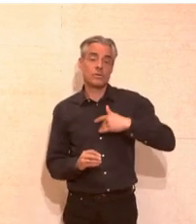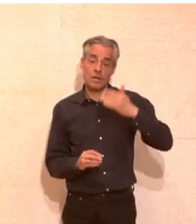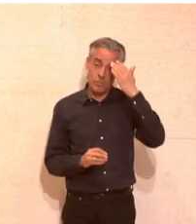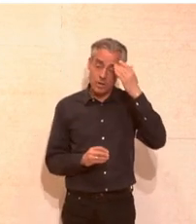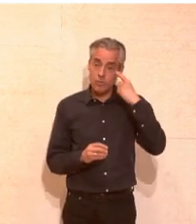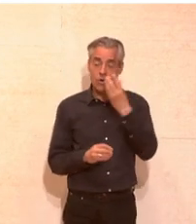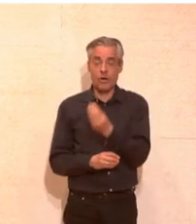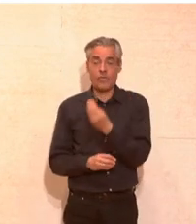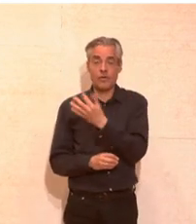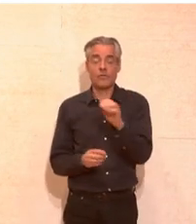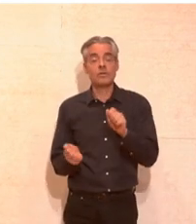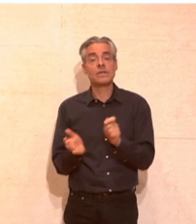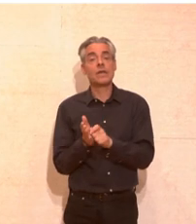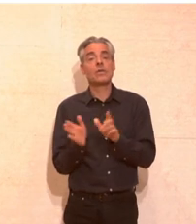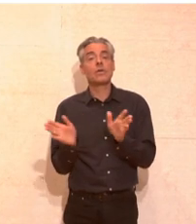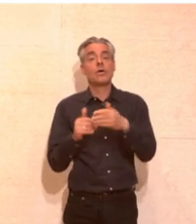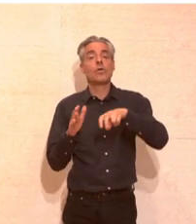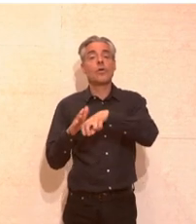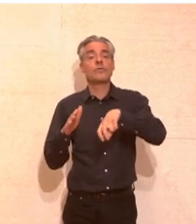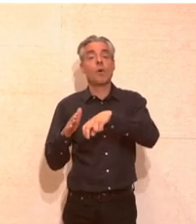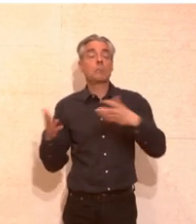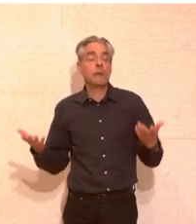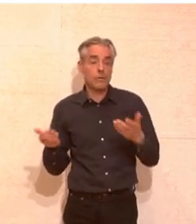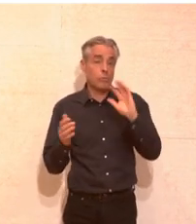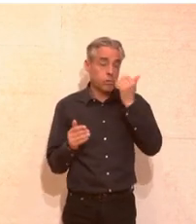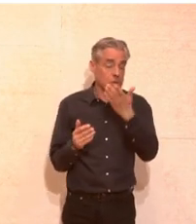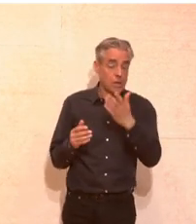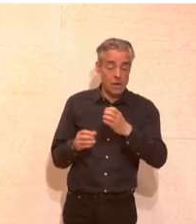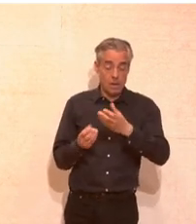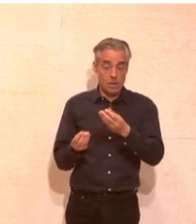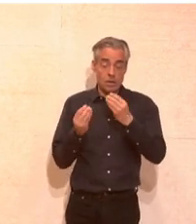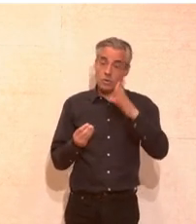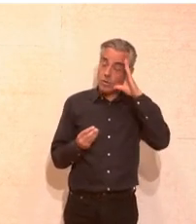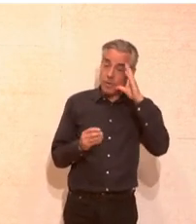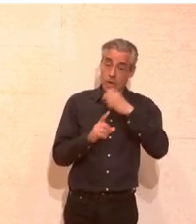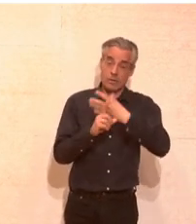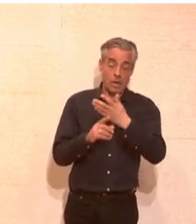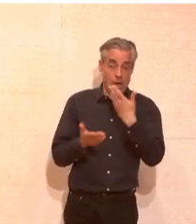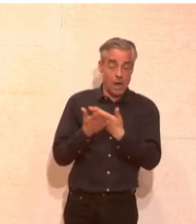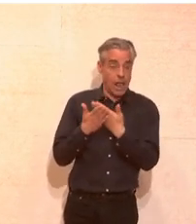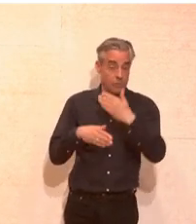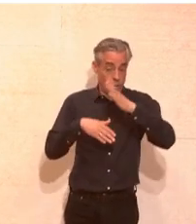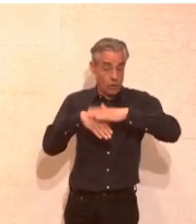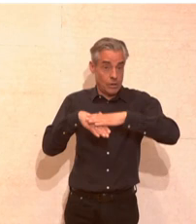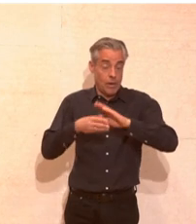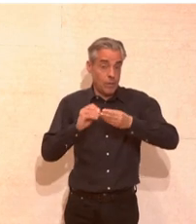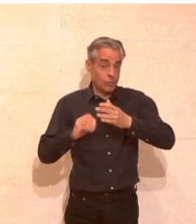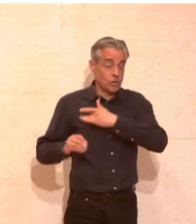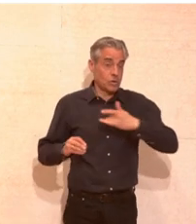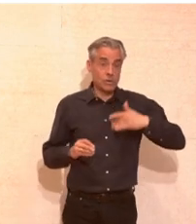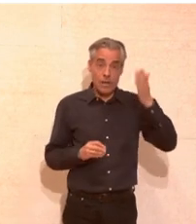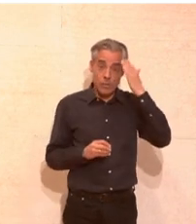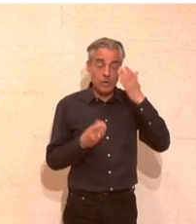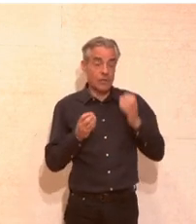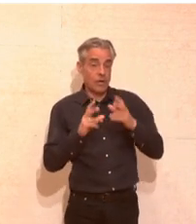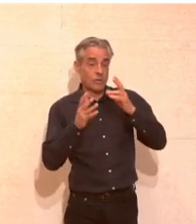des enfants en France pendant le confinement. Donc, le sommeil est un baromètre d'alerte très sensible de la santé mentale, et j'aimerais